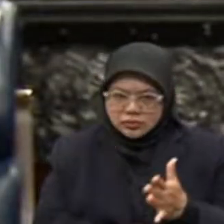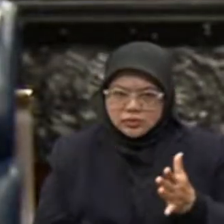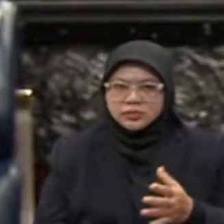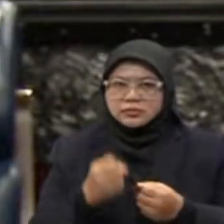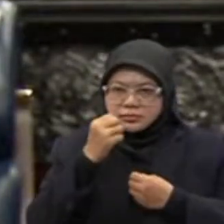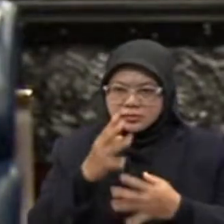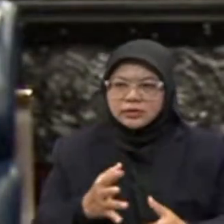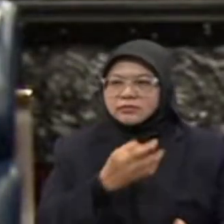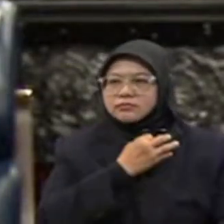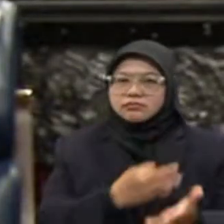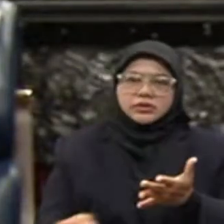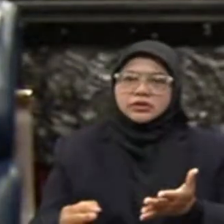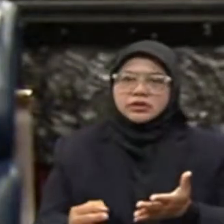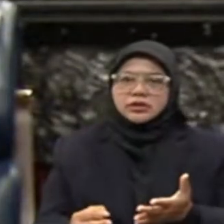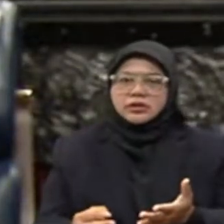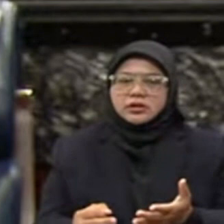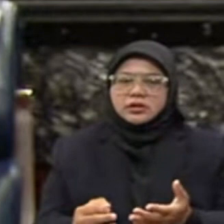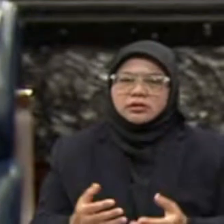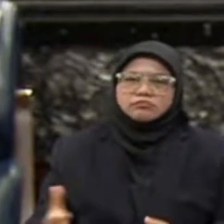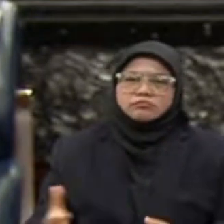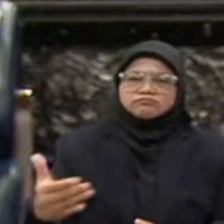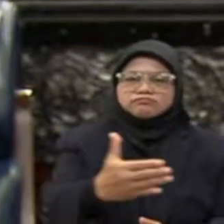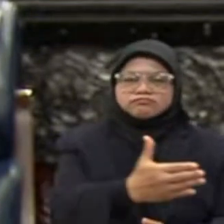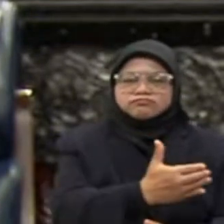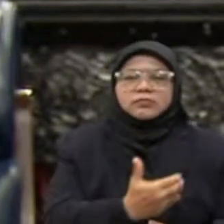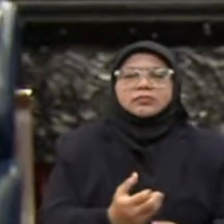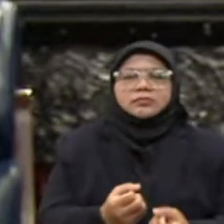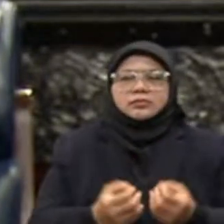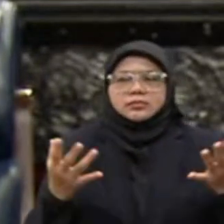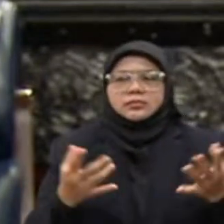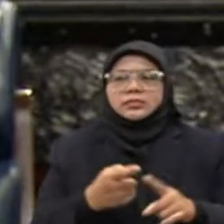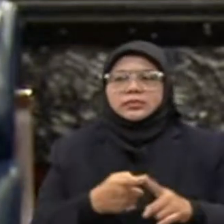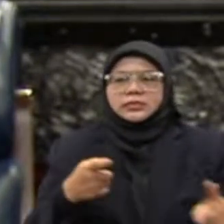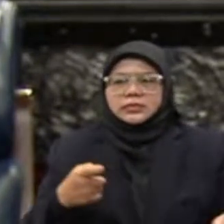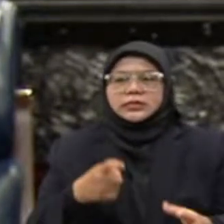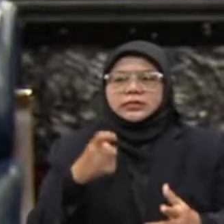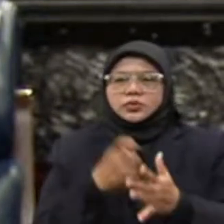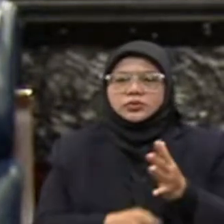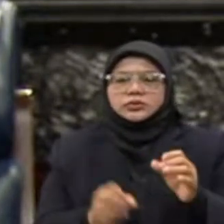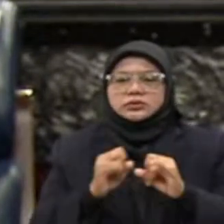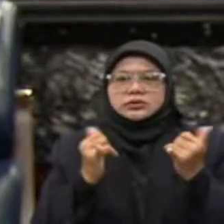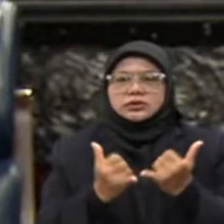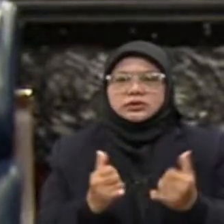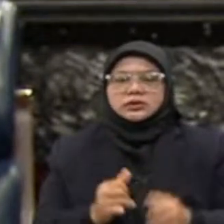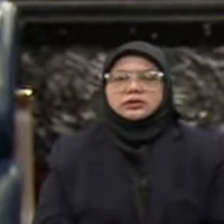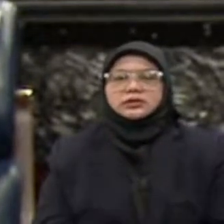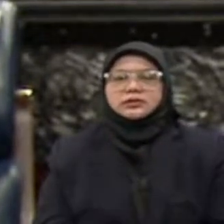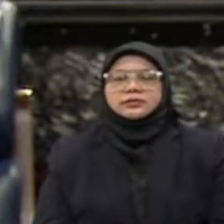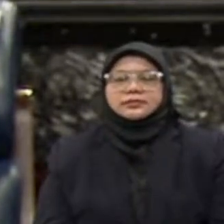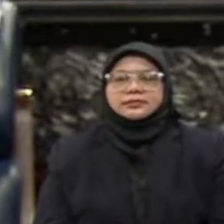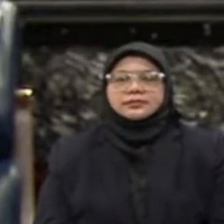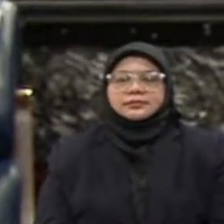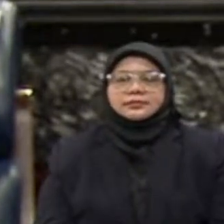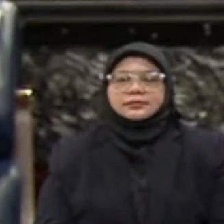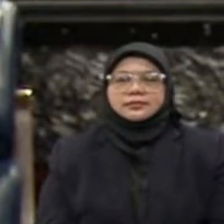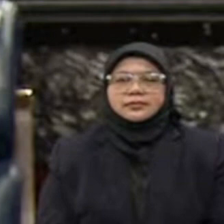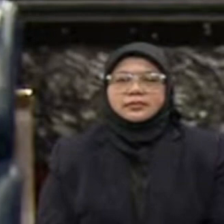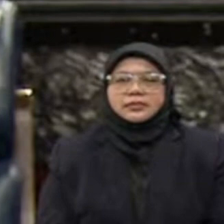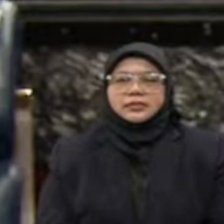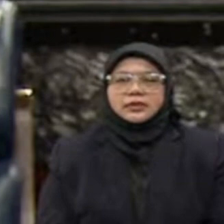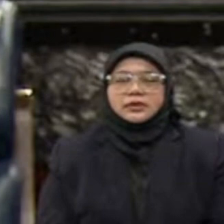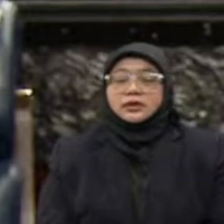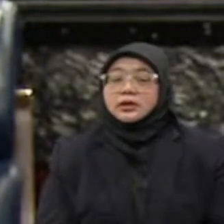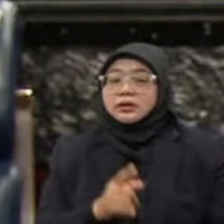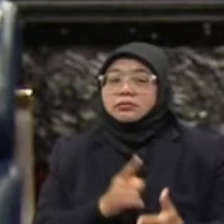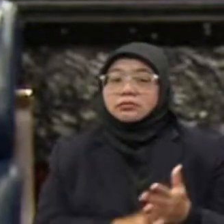kita gagal lagi mengutip banyak daripada Cukai pendapatan Syarikat koprak kita jadi Apakah